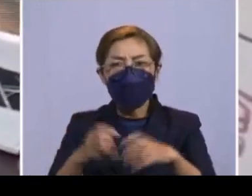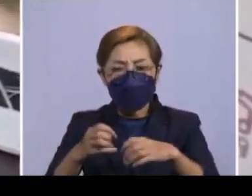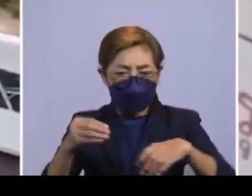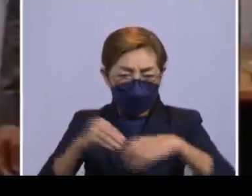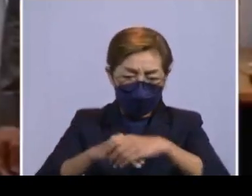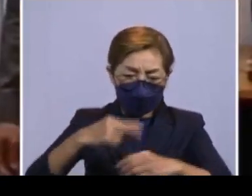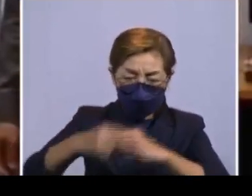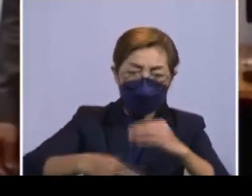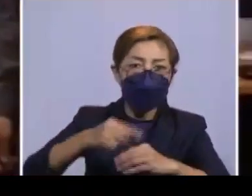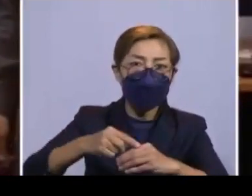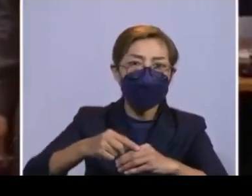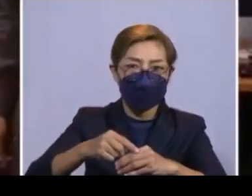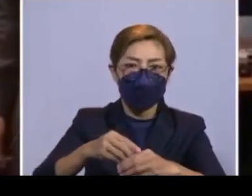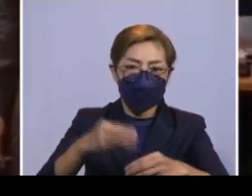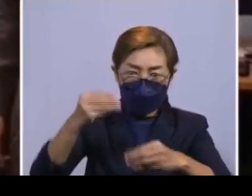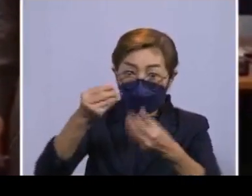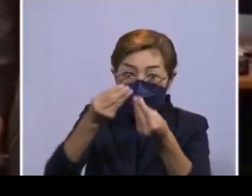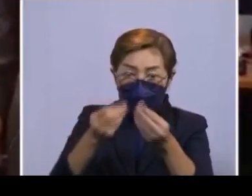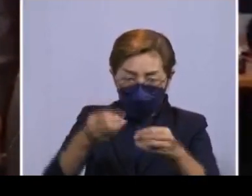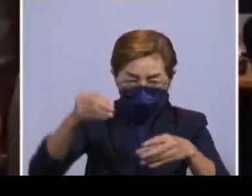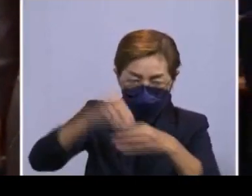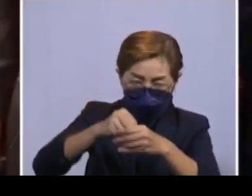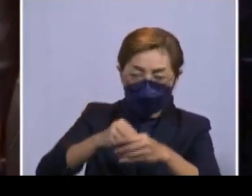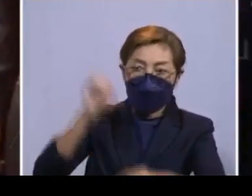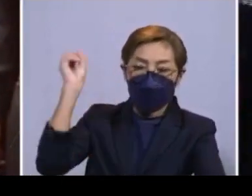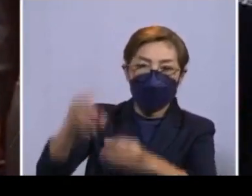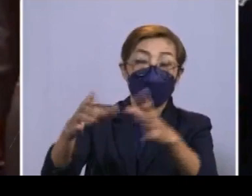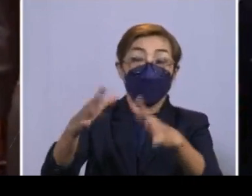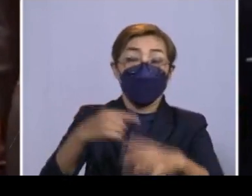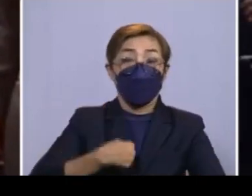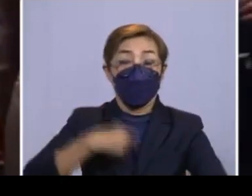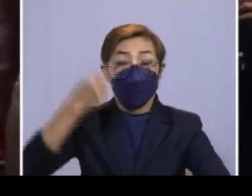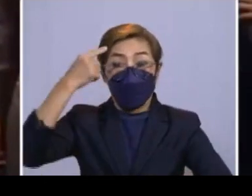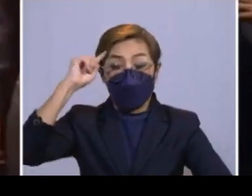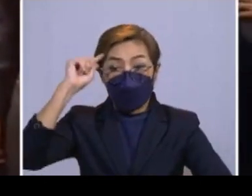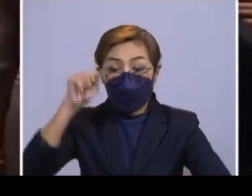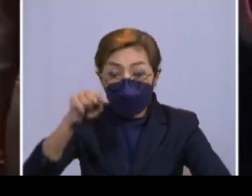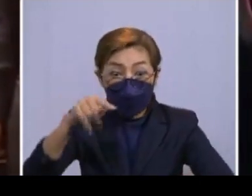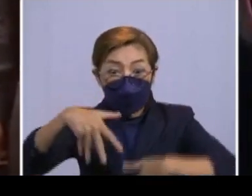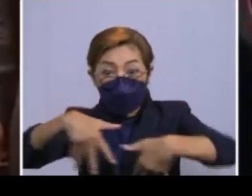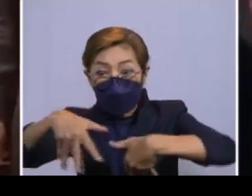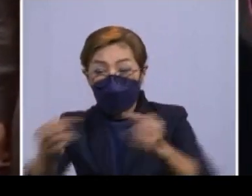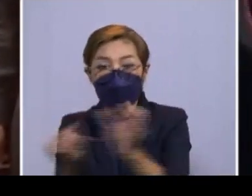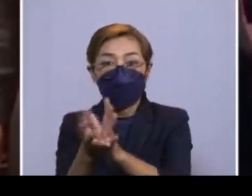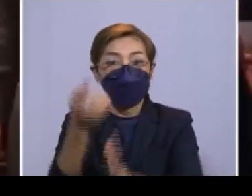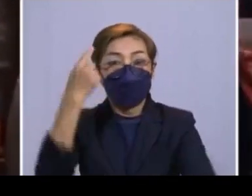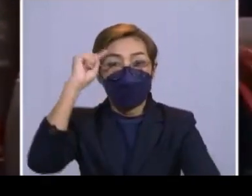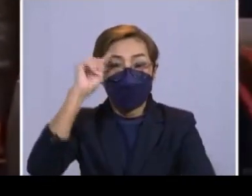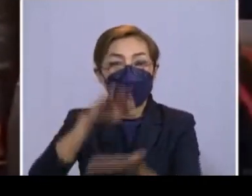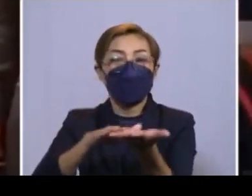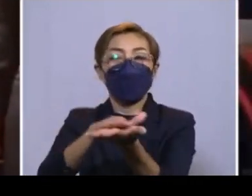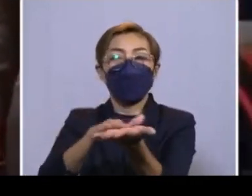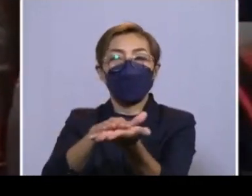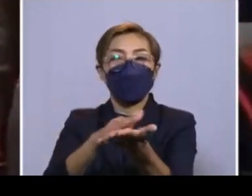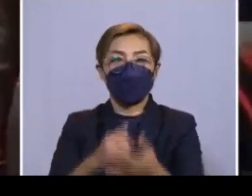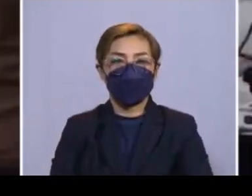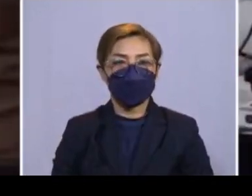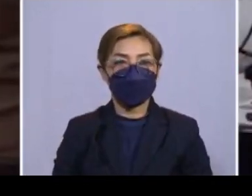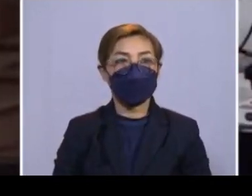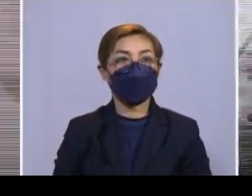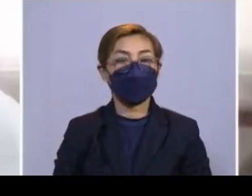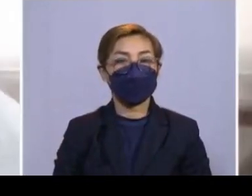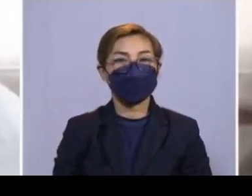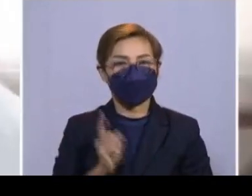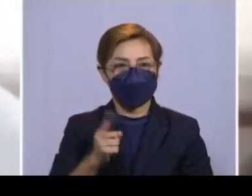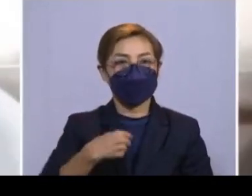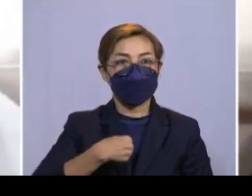พันเทปเอาไว้ยังไงต้องขอโทษที่ทำอะไรไปโดยไม่คิดว่าคนอื่นเขาจะเดือดร้อนด้วยค่ะไปฟังเสียงกันหน่อยค่ะ ก็คือ